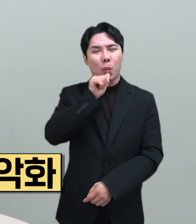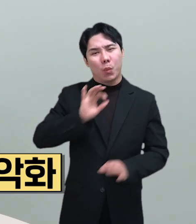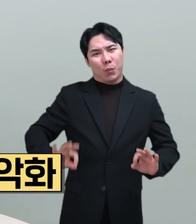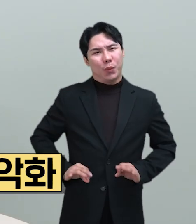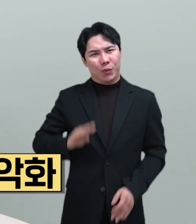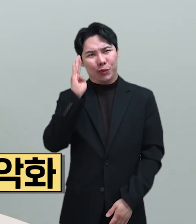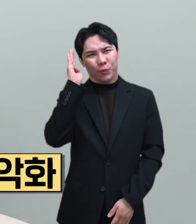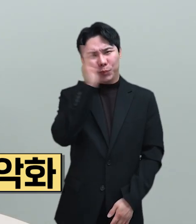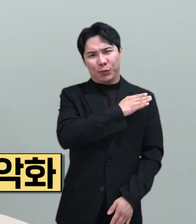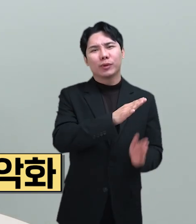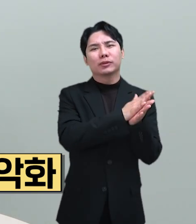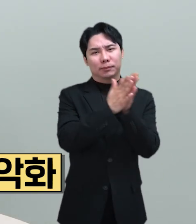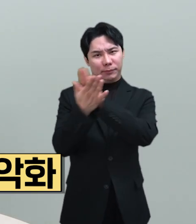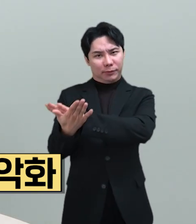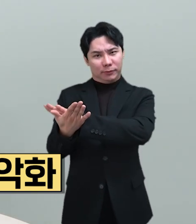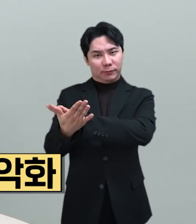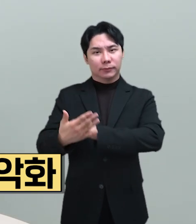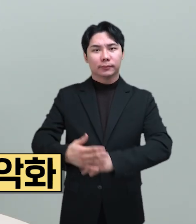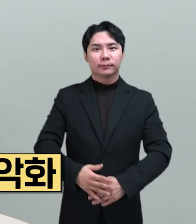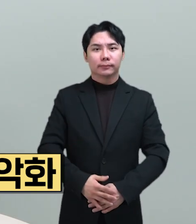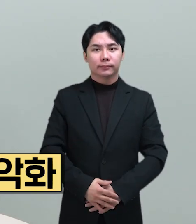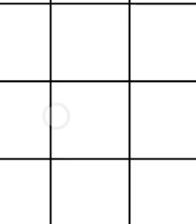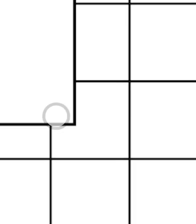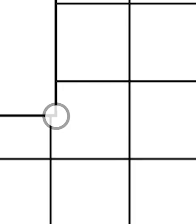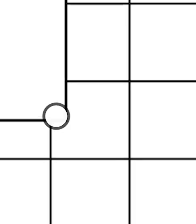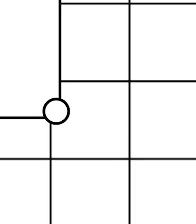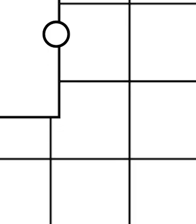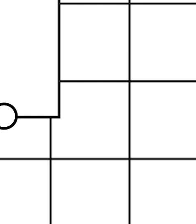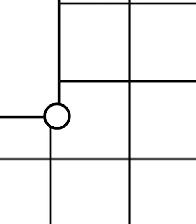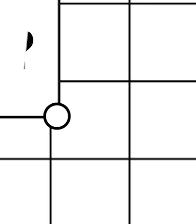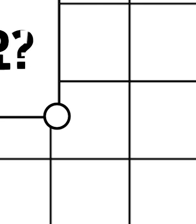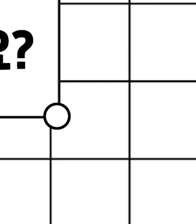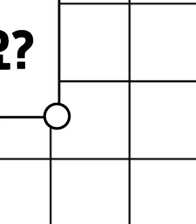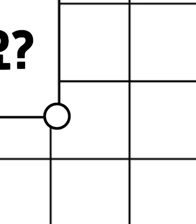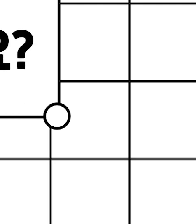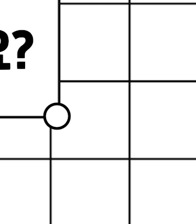올려서 신장을 더 나쁘게 만들 수는 있습니다.